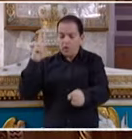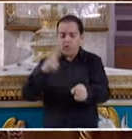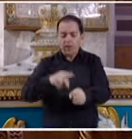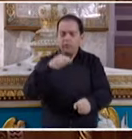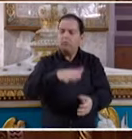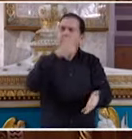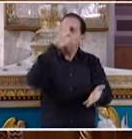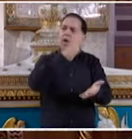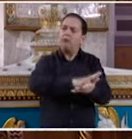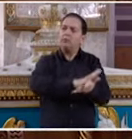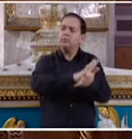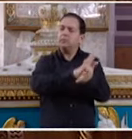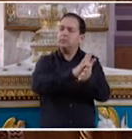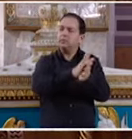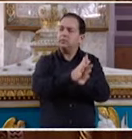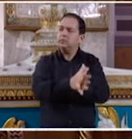θάνατον